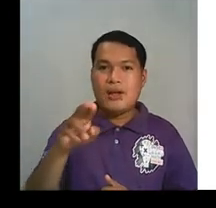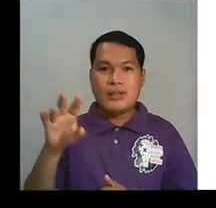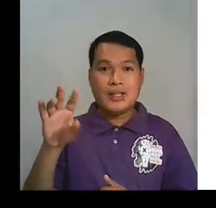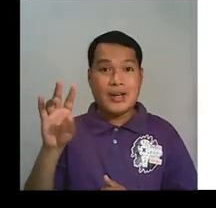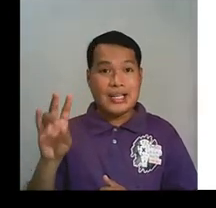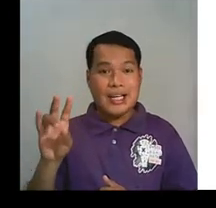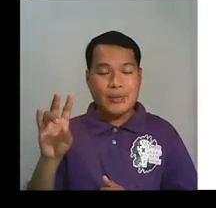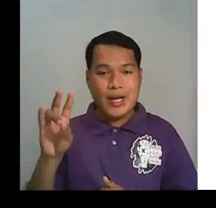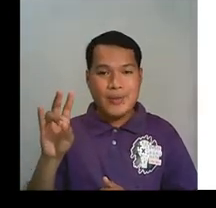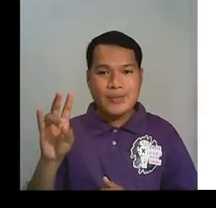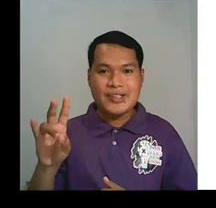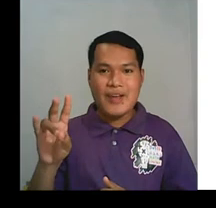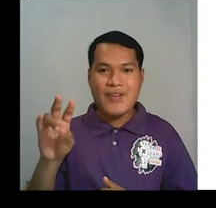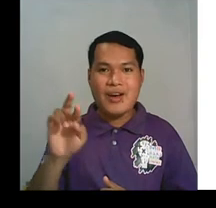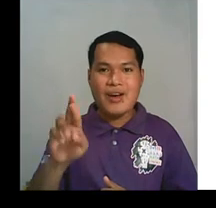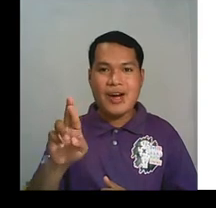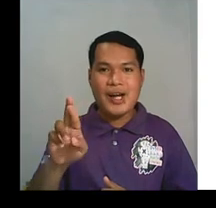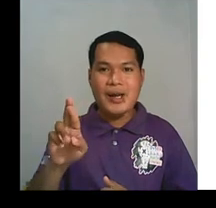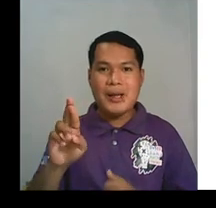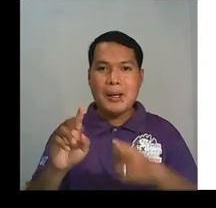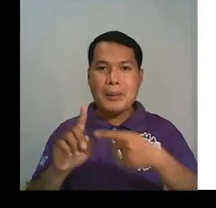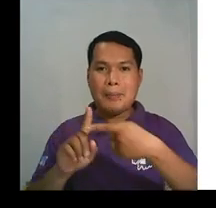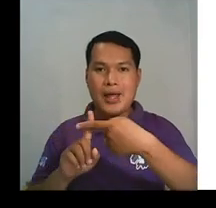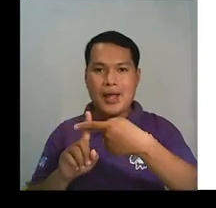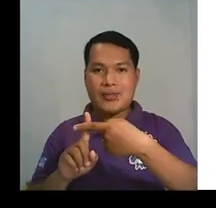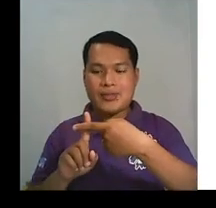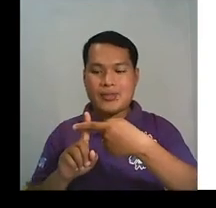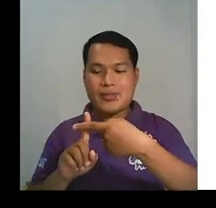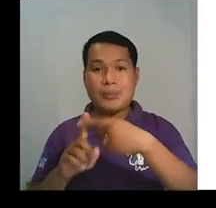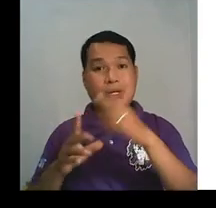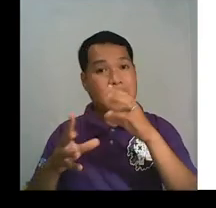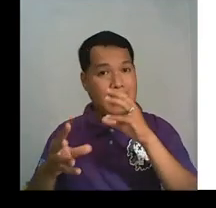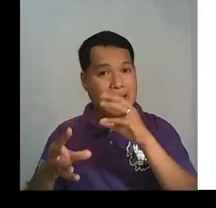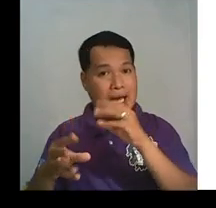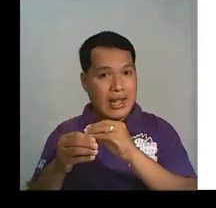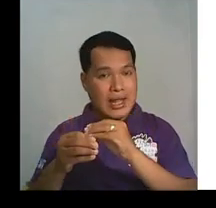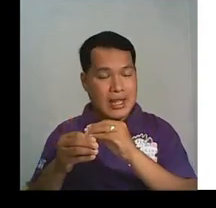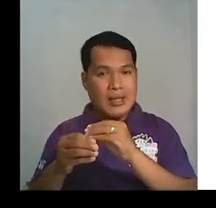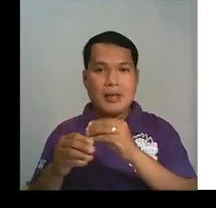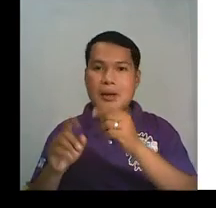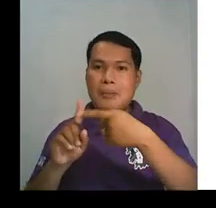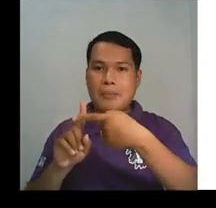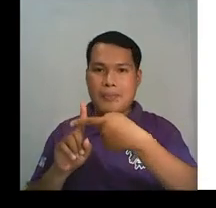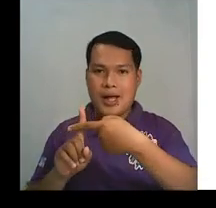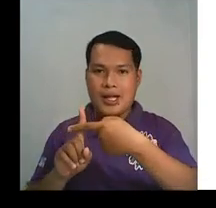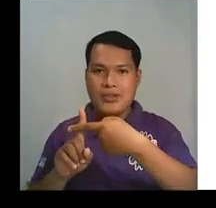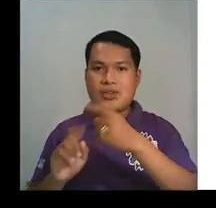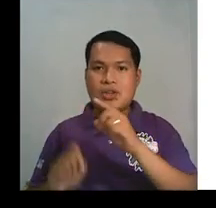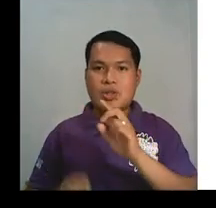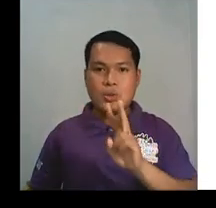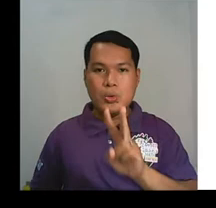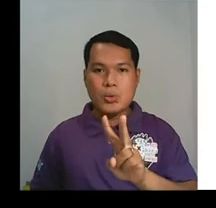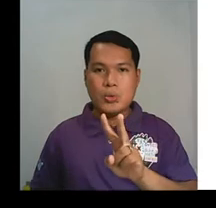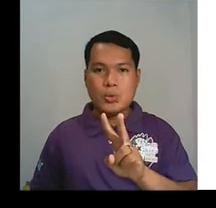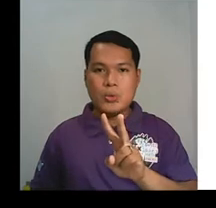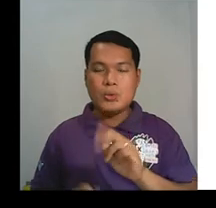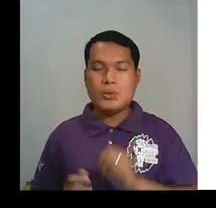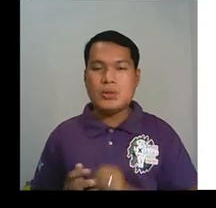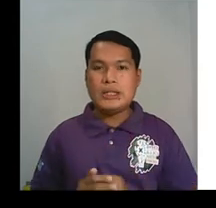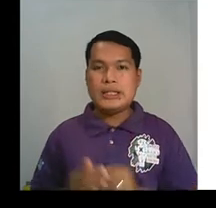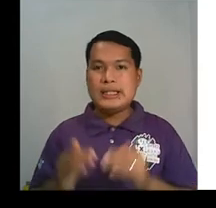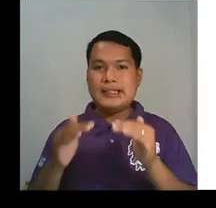The radical. have 7R. Plus. Pada rin add. Plus. 2.